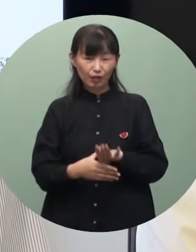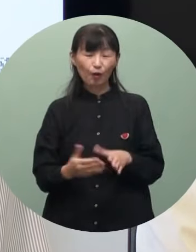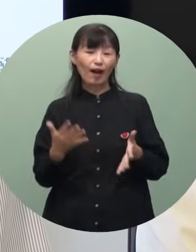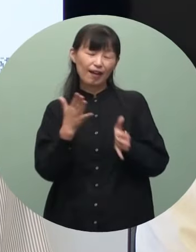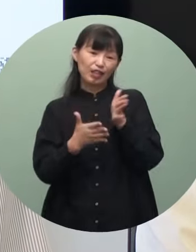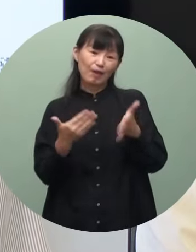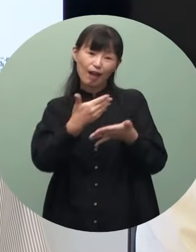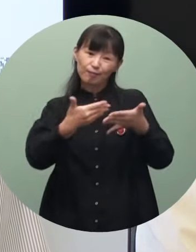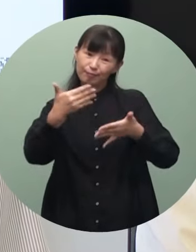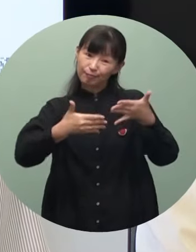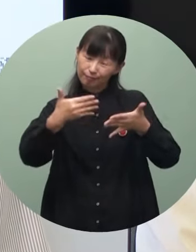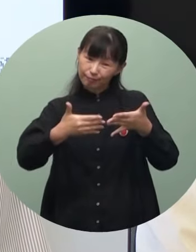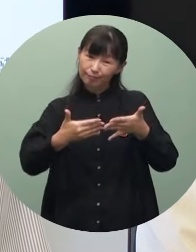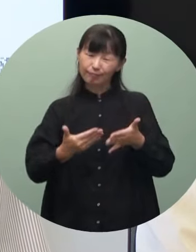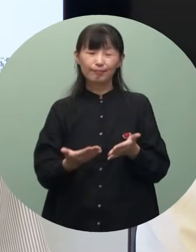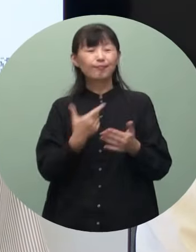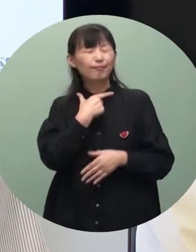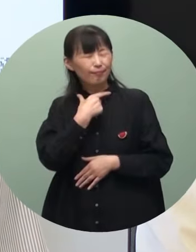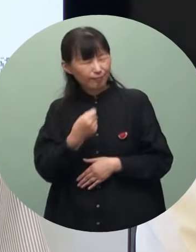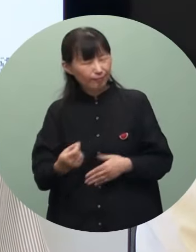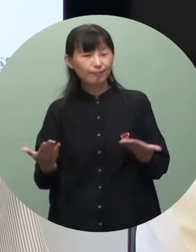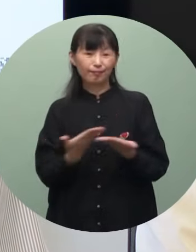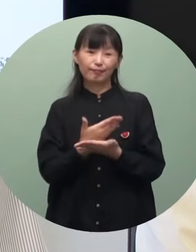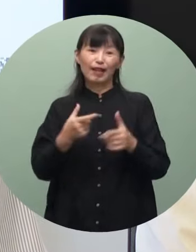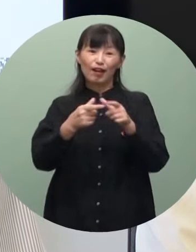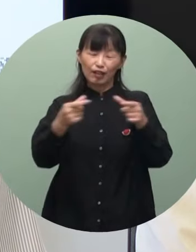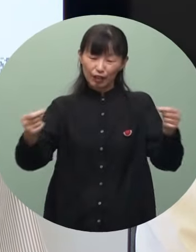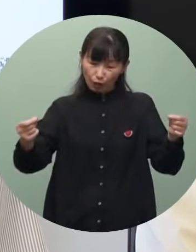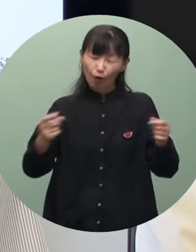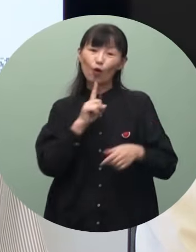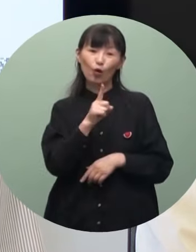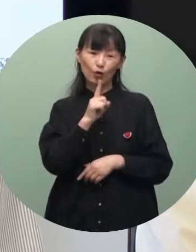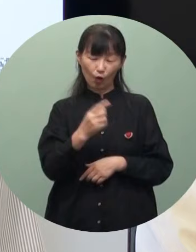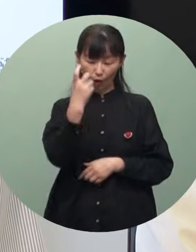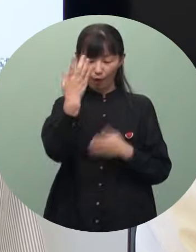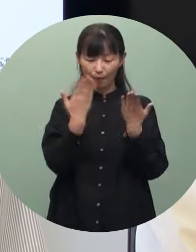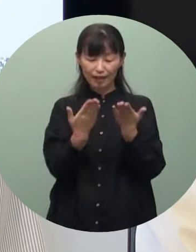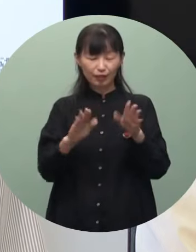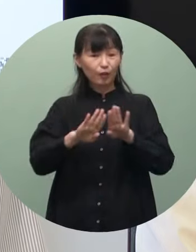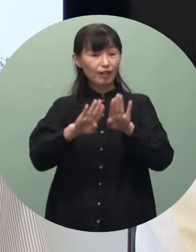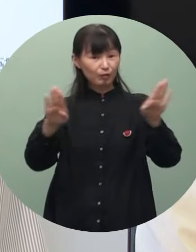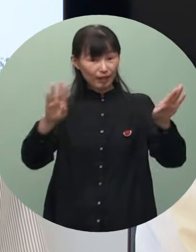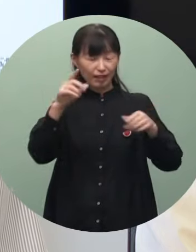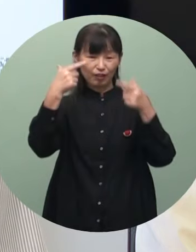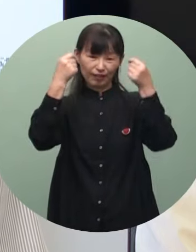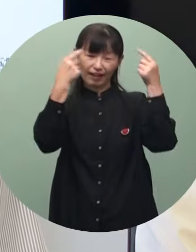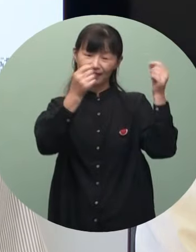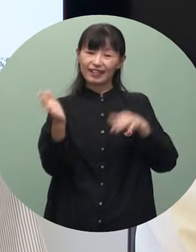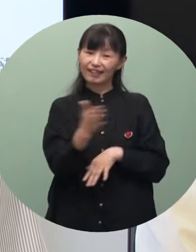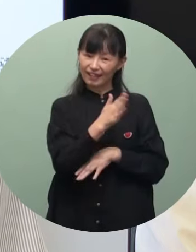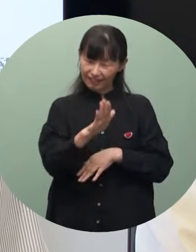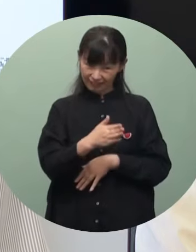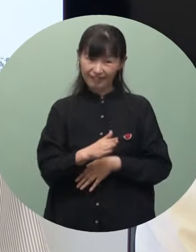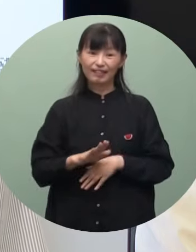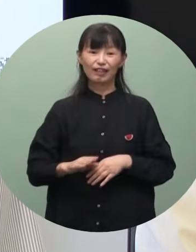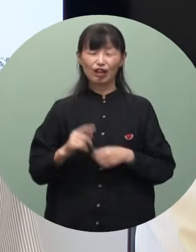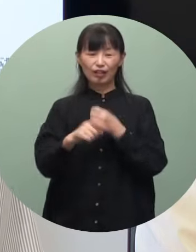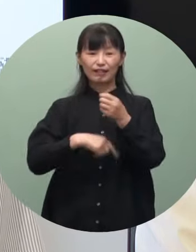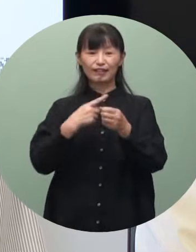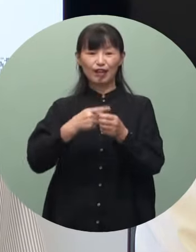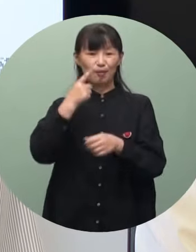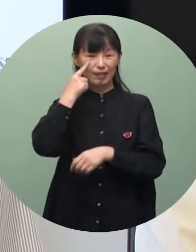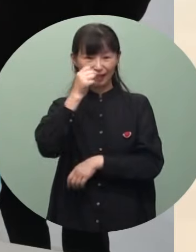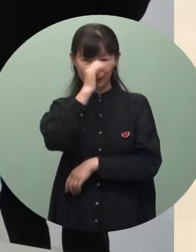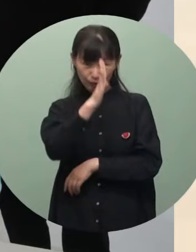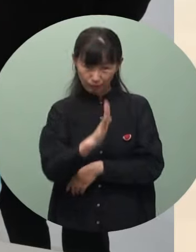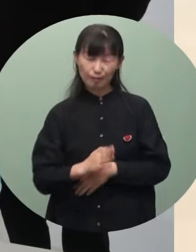って、日本語を勉強し始めたのは大学生からです。国際交流員1年目、よろしくお願いします。